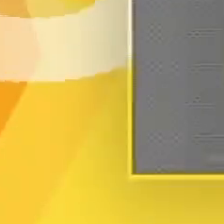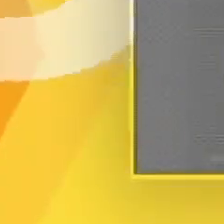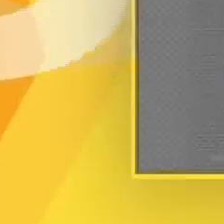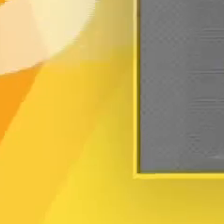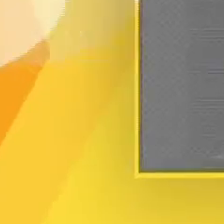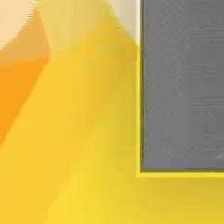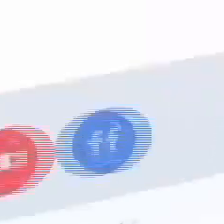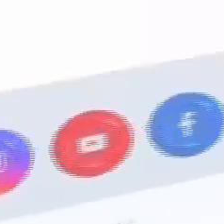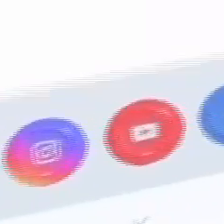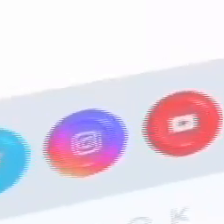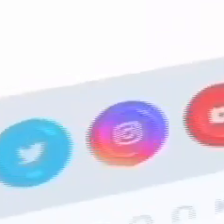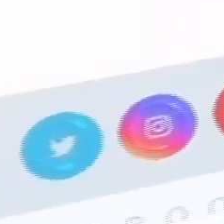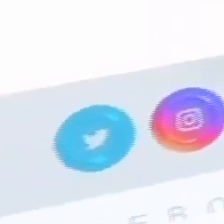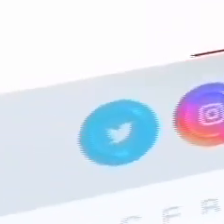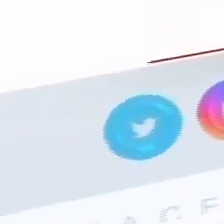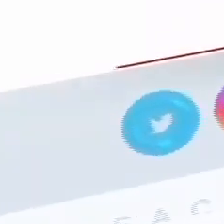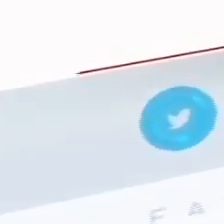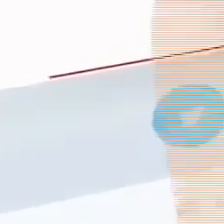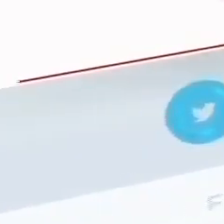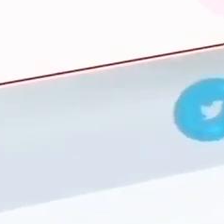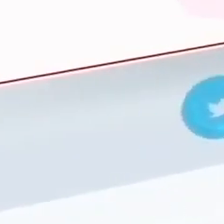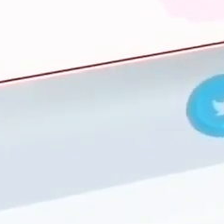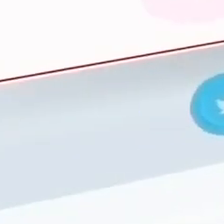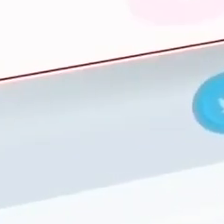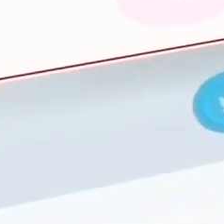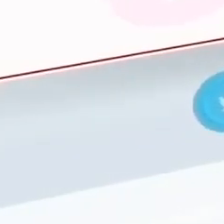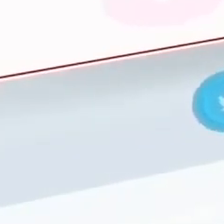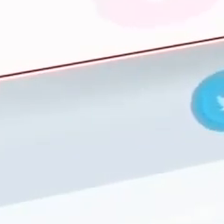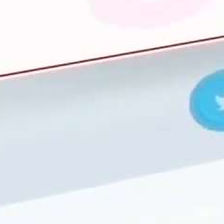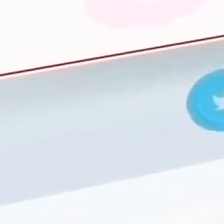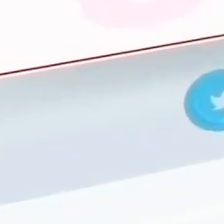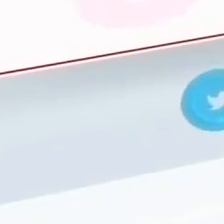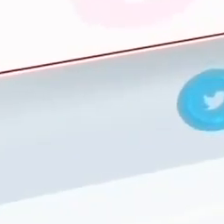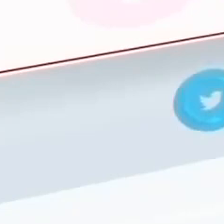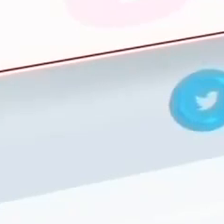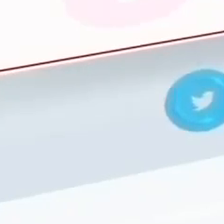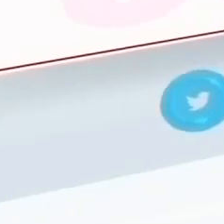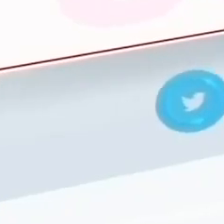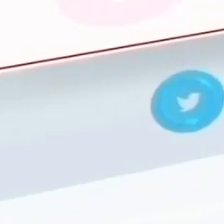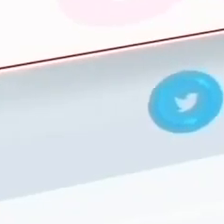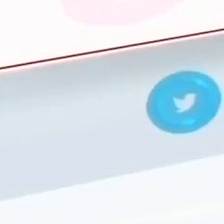உடனுக்குடன் செய்திகளை தெரிந்து கொள்ள சன் நியூஸ் பெல் ஐகானை கிளிக் பண்ணுங்க.